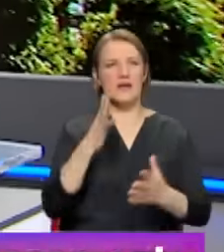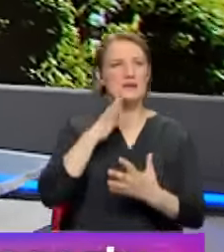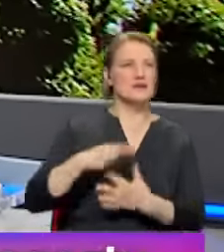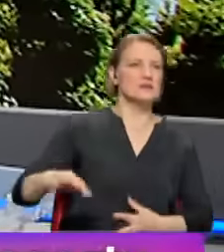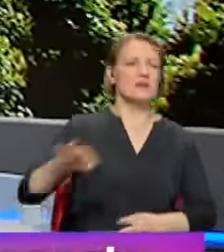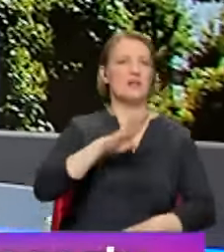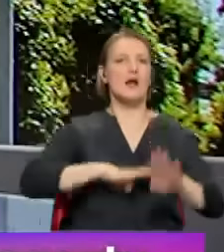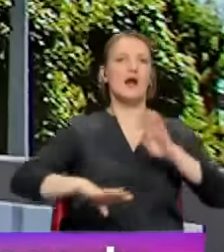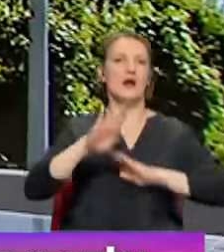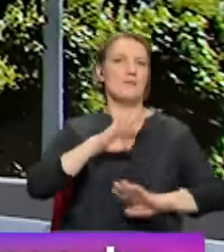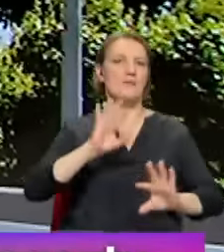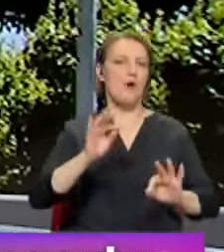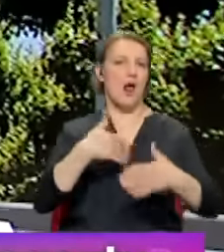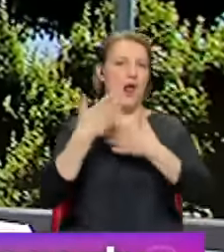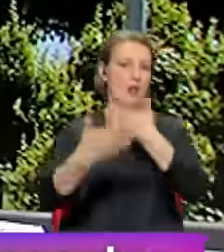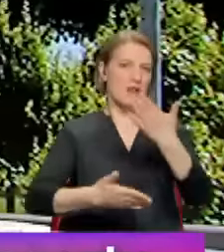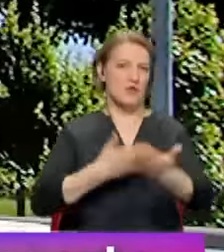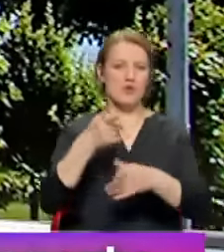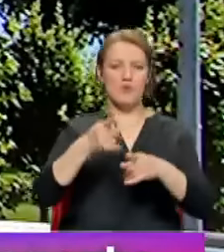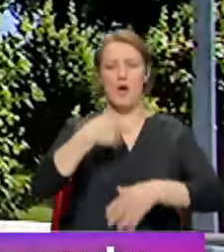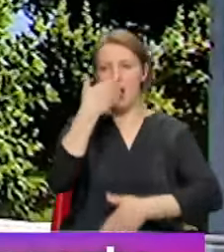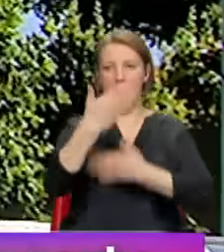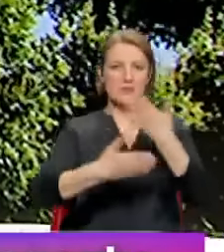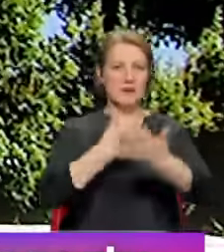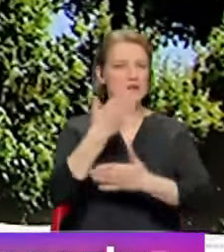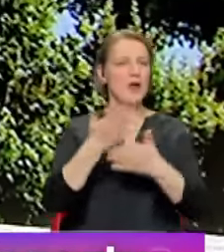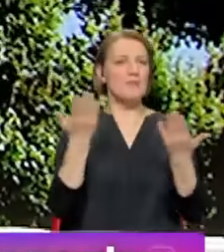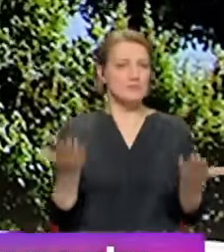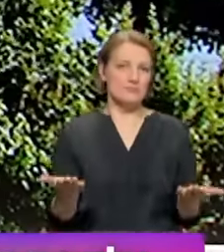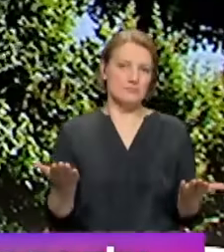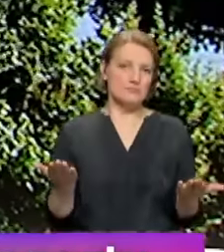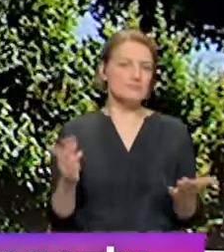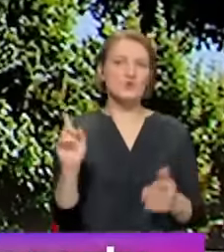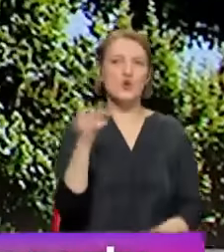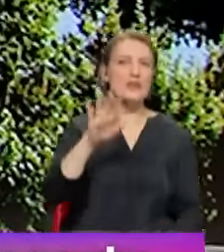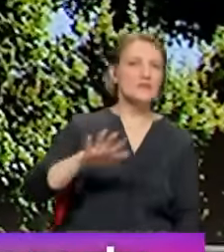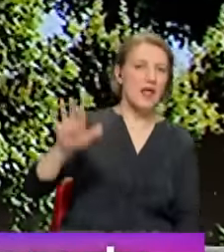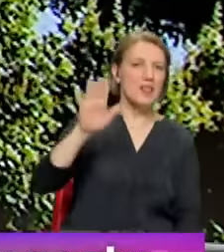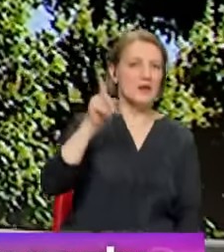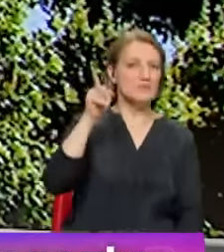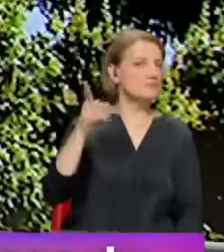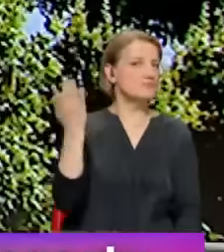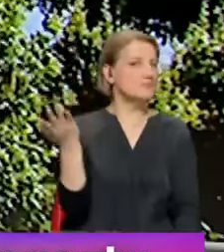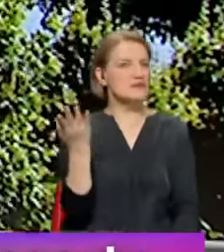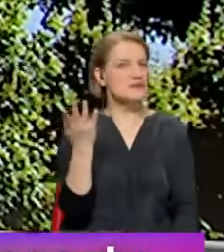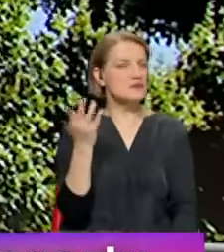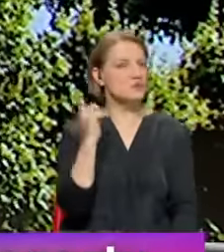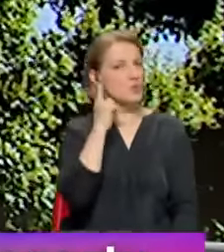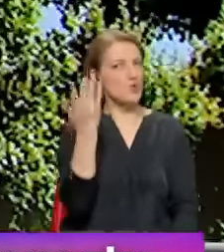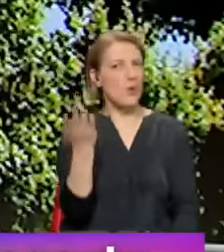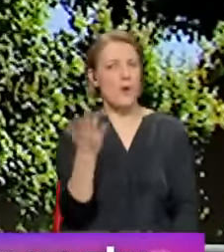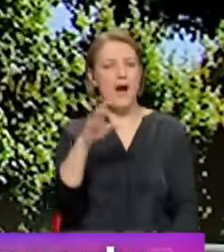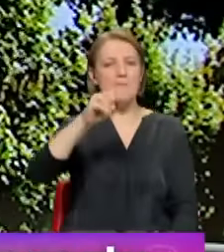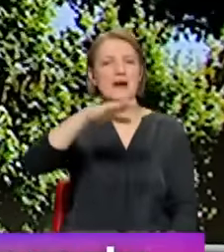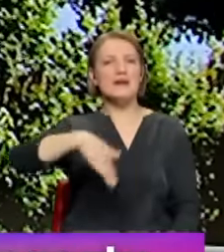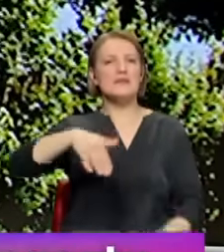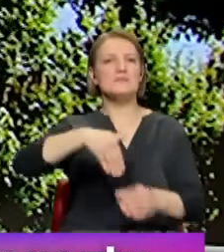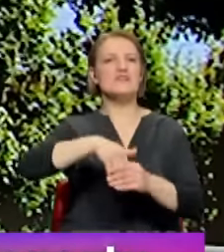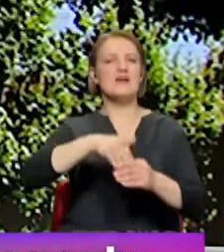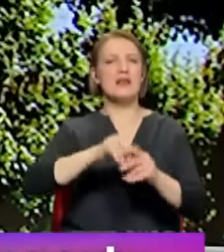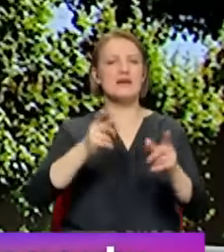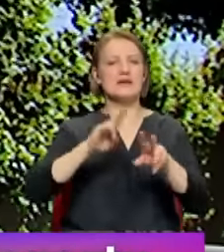İnsanlar dertlerini bu şekilde anlatıyor. Bu anlattıkları acaba yönetenlerin katına ne kadar ulaşıyor? AK Partili